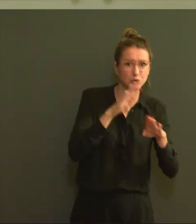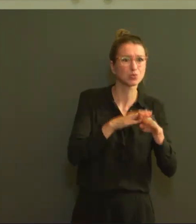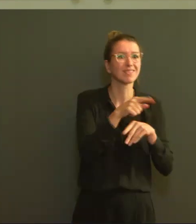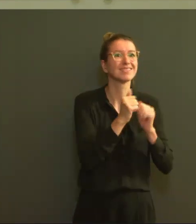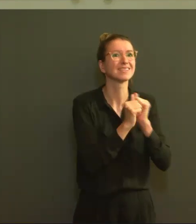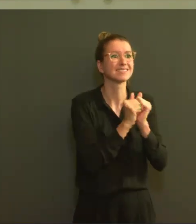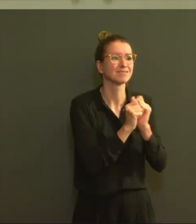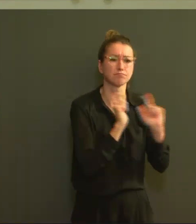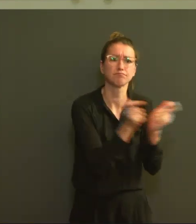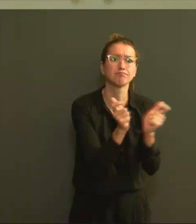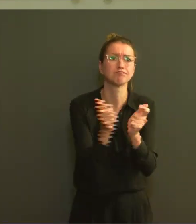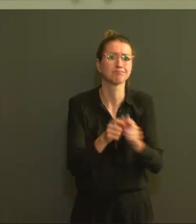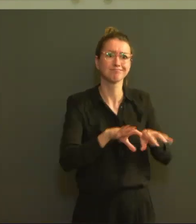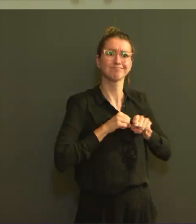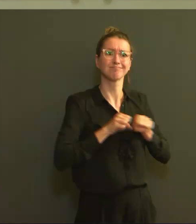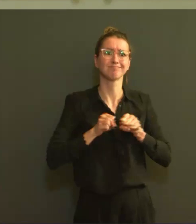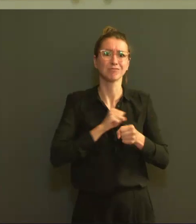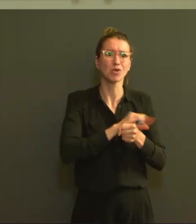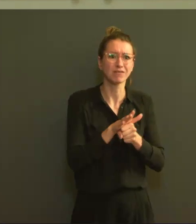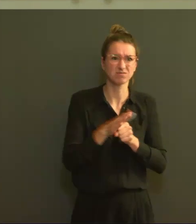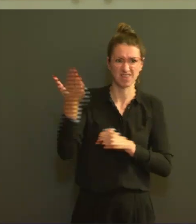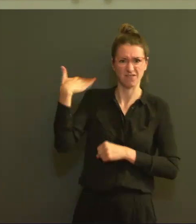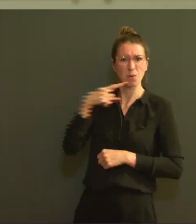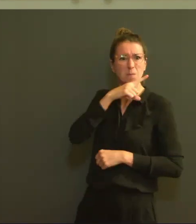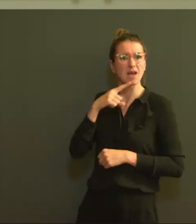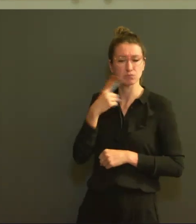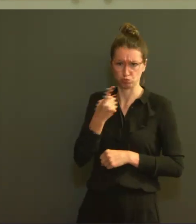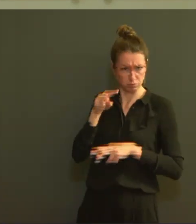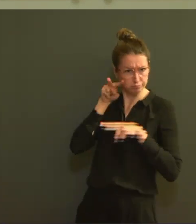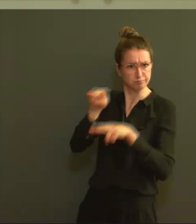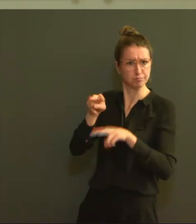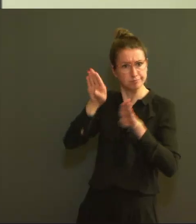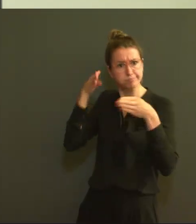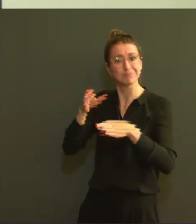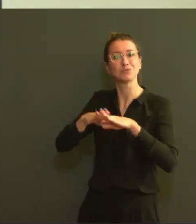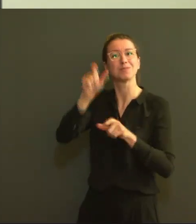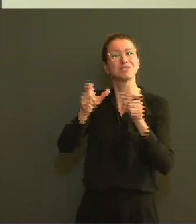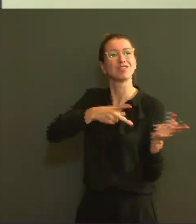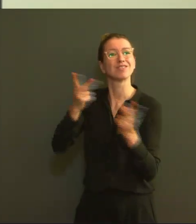début de la crise, c'était les hospitalisations qui étaient l'indicateur principal.